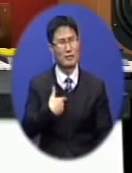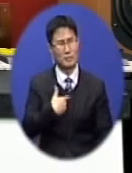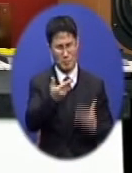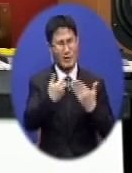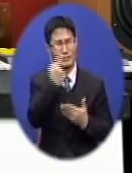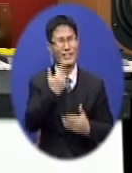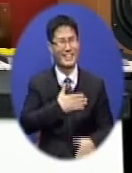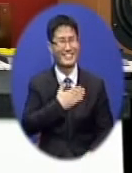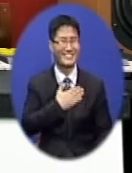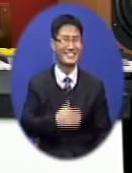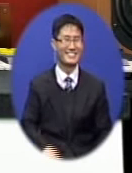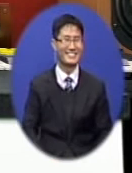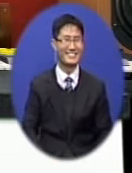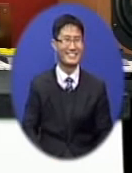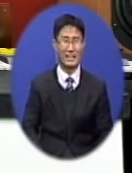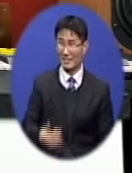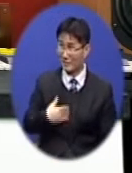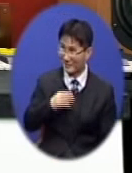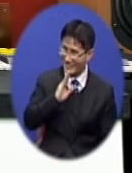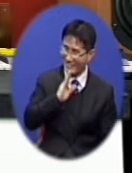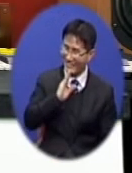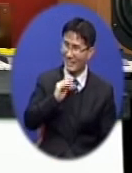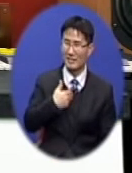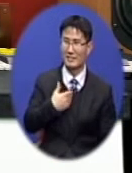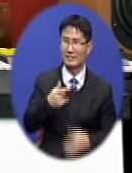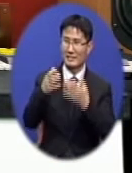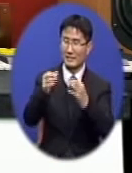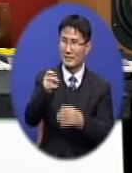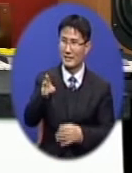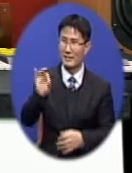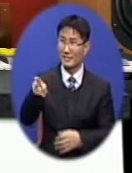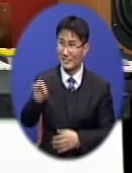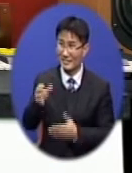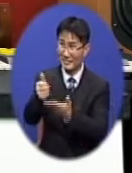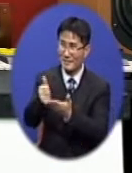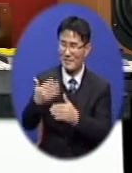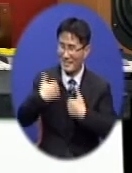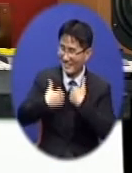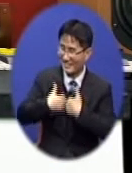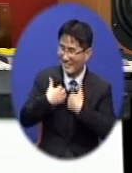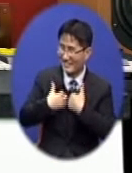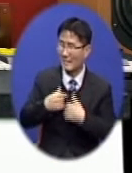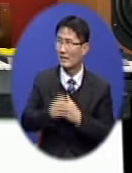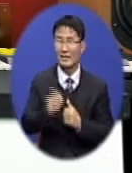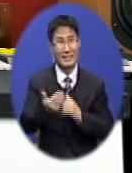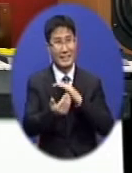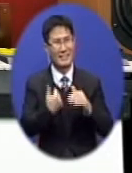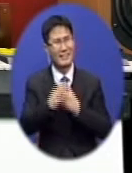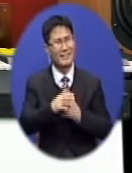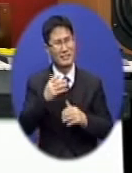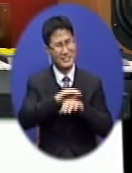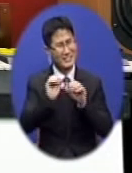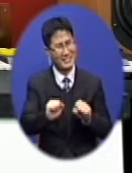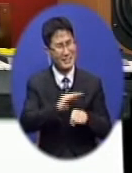줄 알았어요. 아, 그러세요? 우리 김혜영 네. 씨 참 반갑습니다. 반갑습니다. 아까 네. 인사 제대로